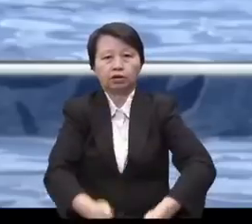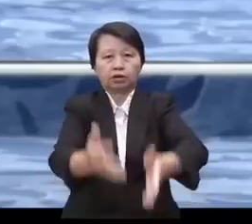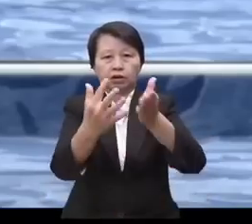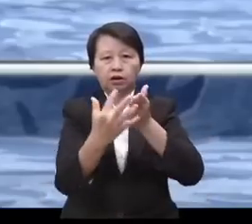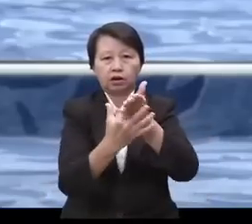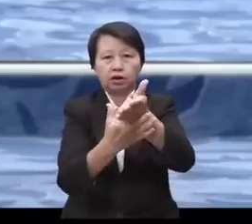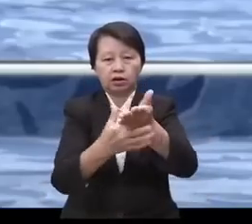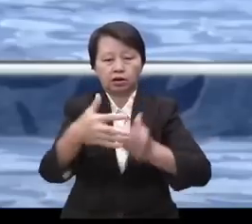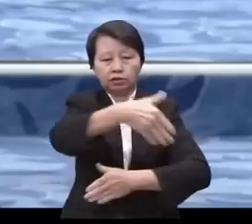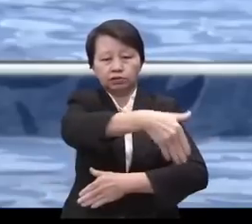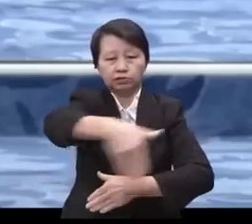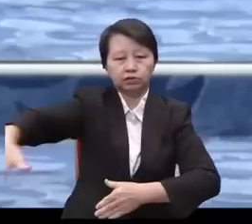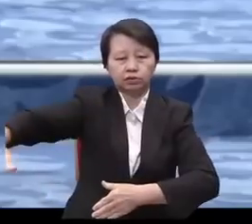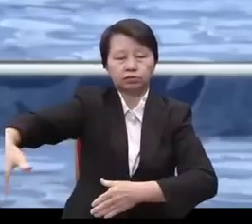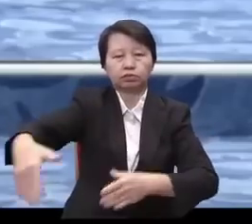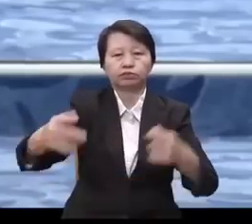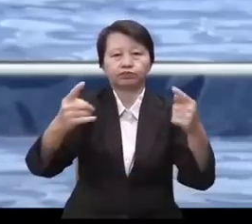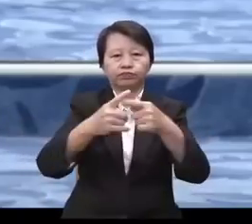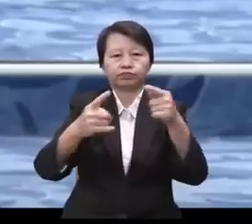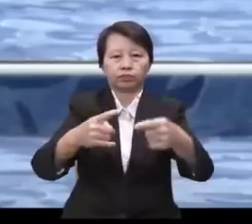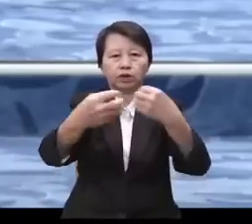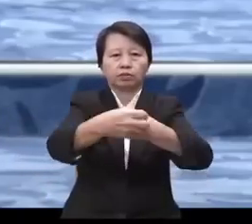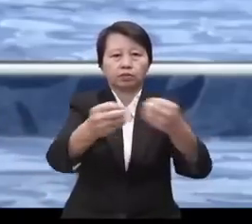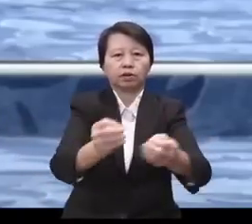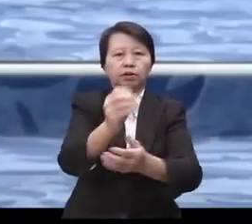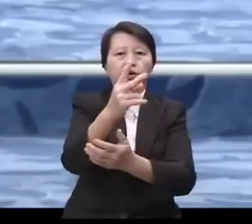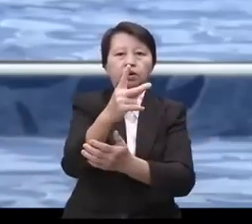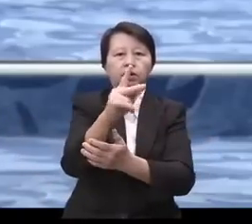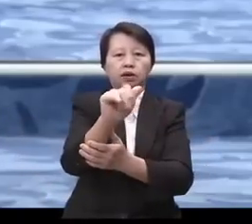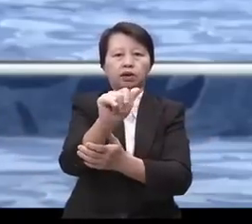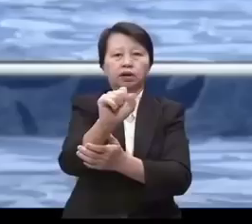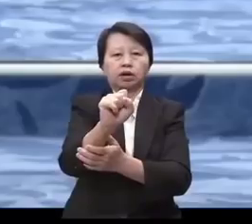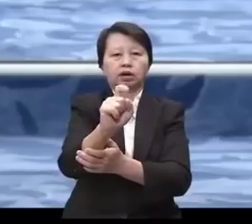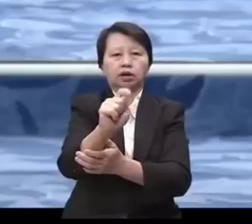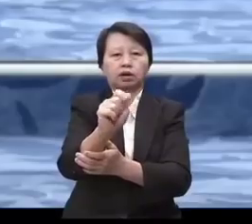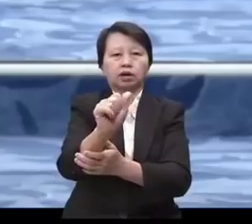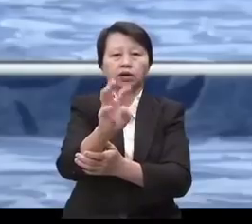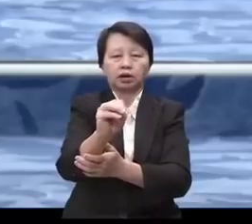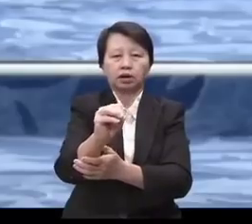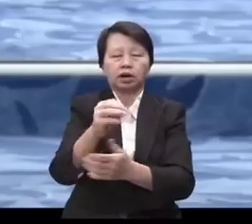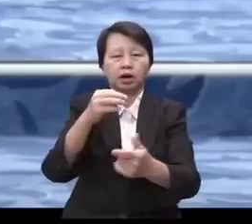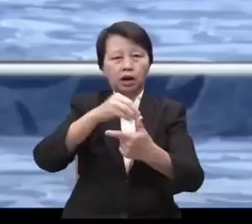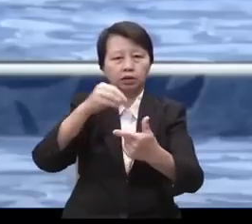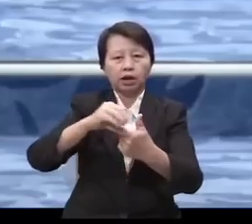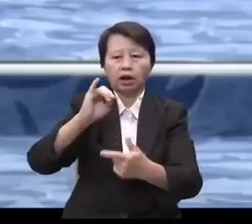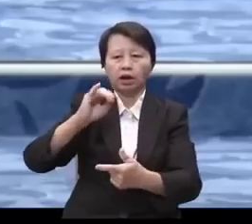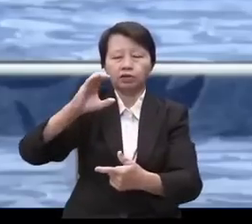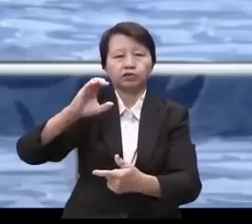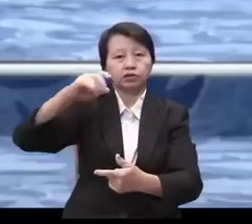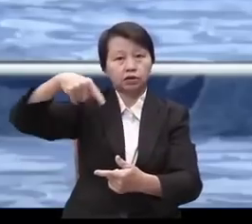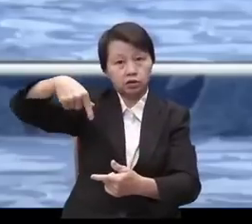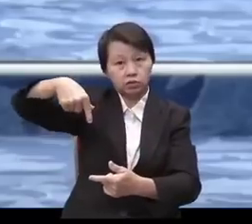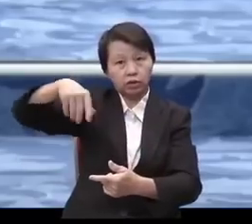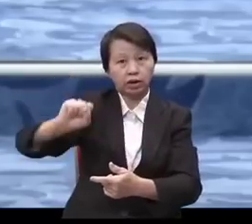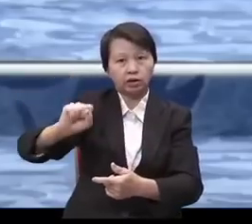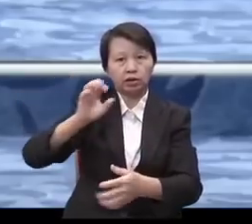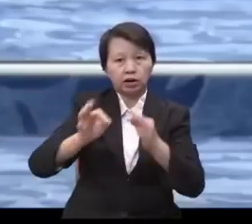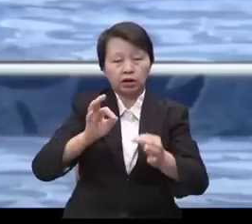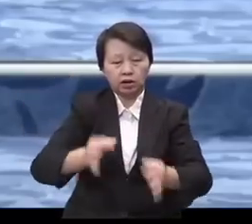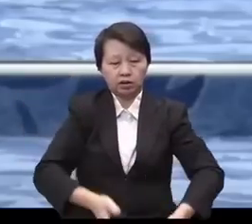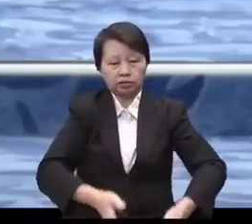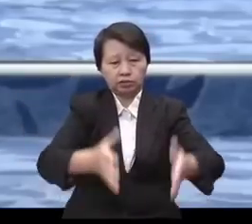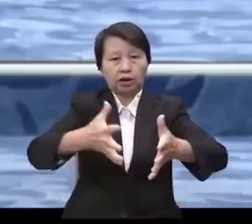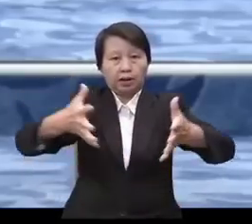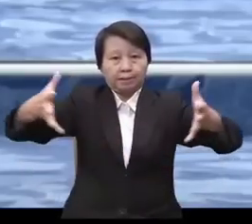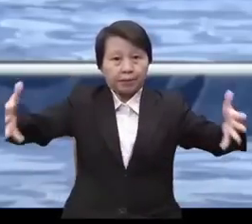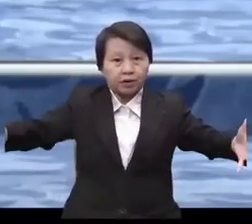daripada sempadan ke pejabat custom atau ICQS. Tapi kalau jalan yang besar yang lain, dia di bawah peruntukan